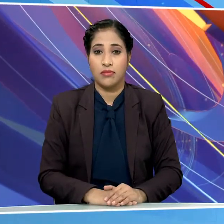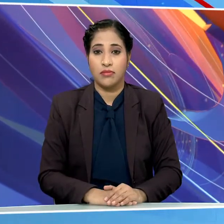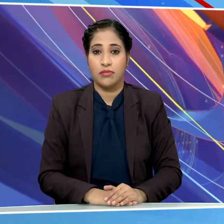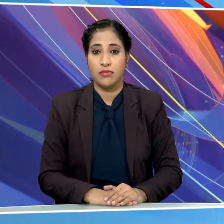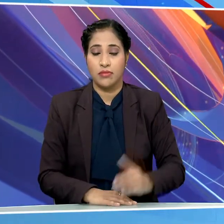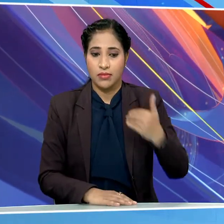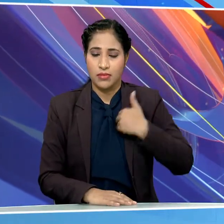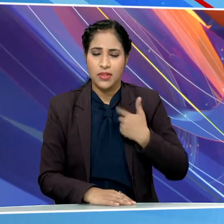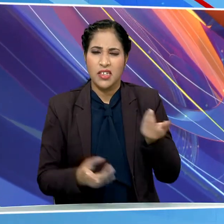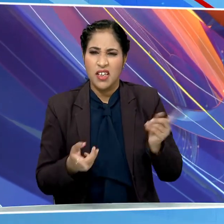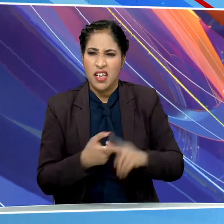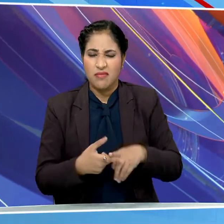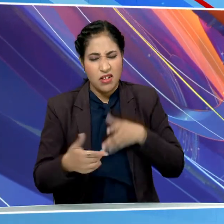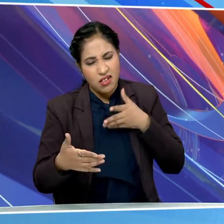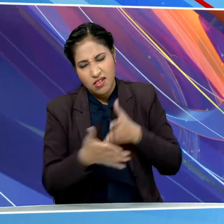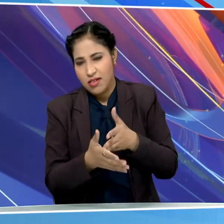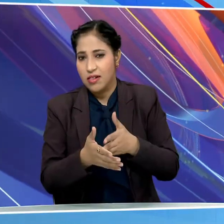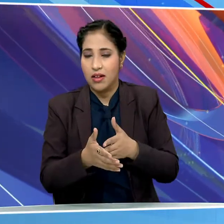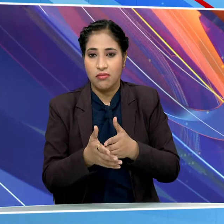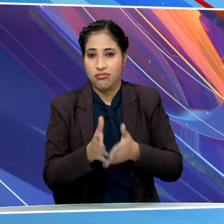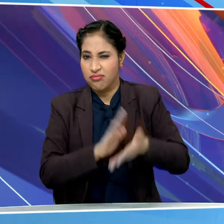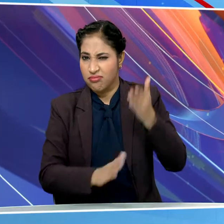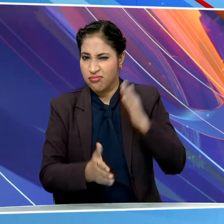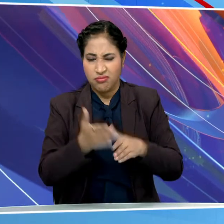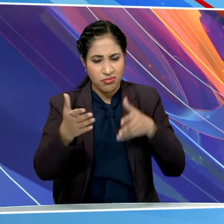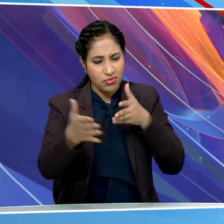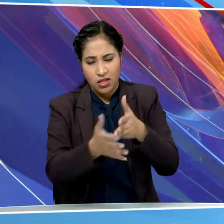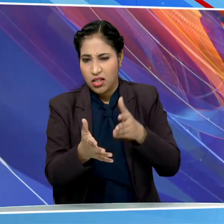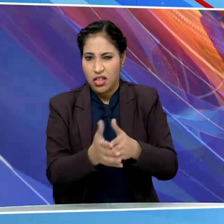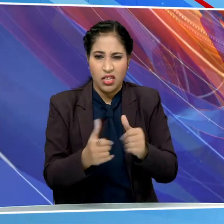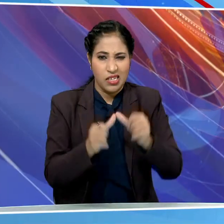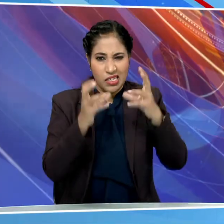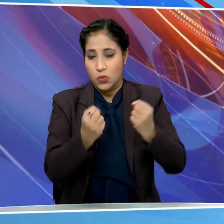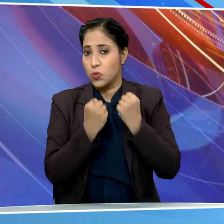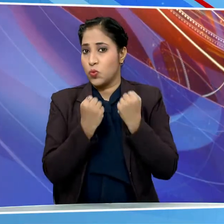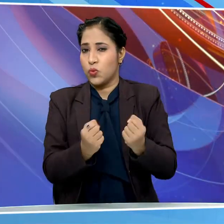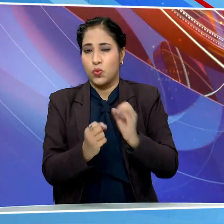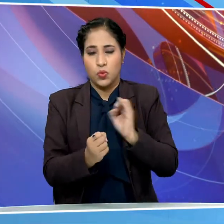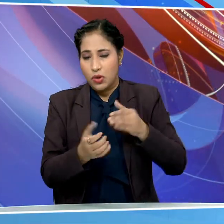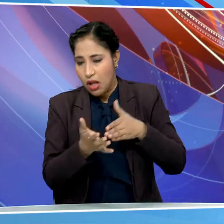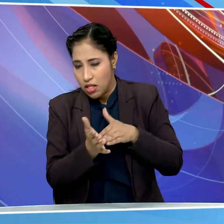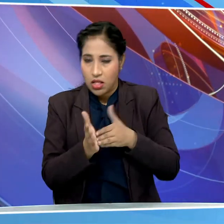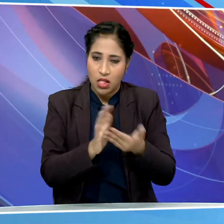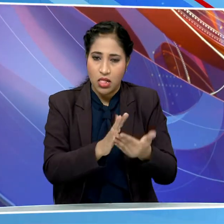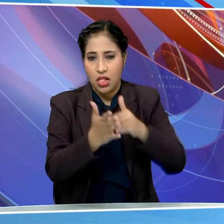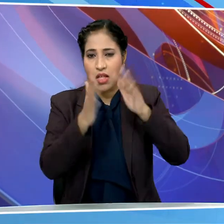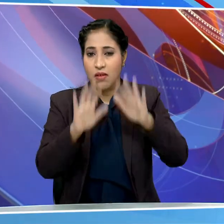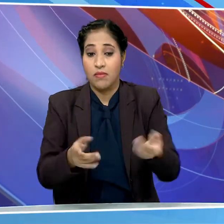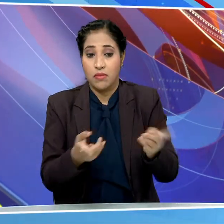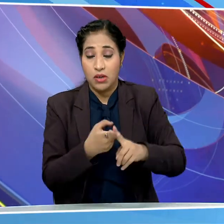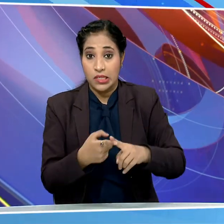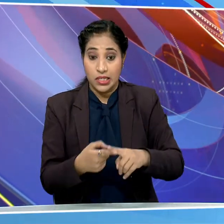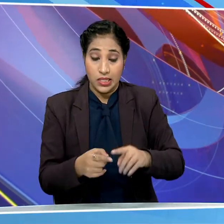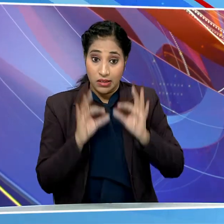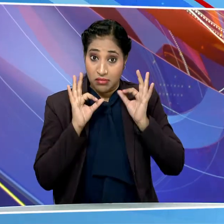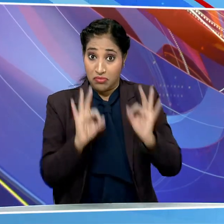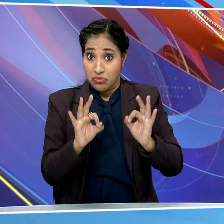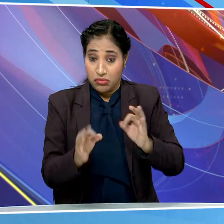हमारे सामने चुनौती थी कि लड़खड़ाती चरमराती अर्थव्यवस्था थी, तो अच्छे निर्णय लेने के